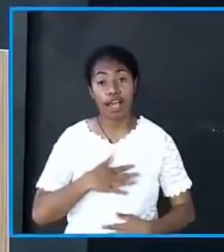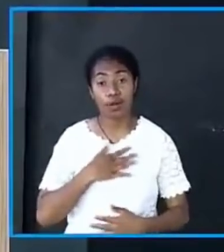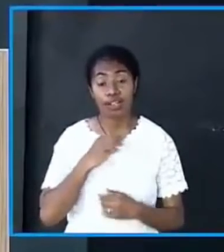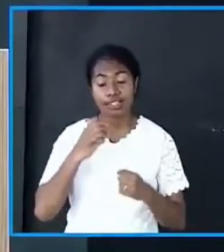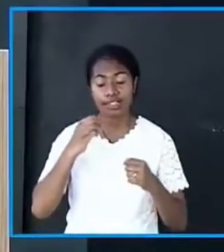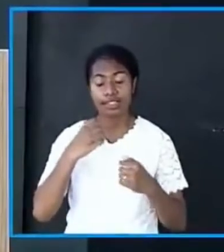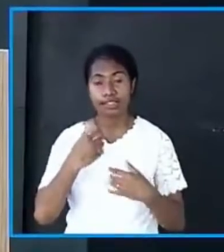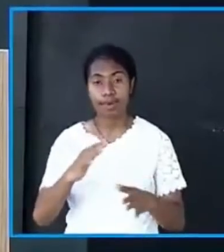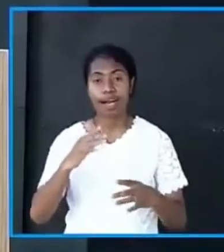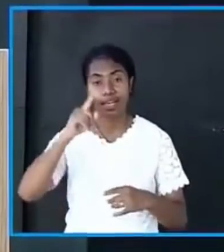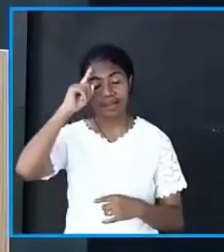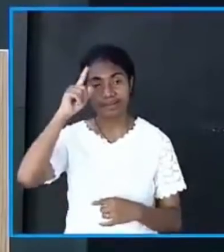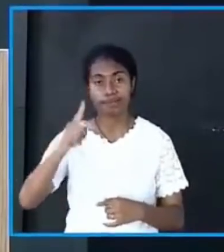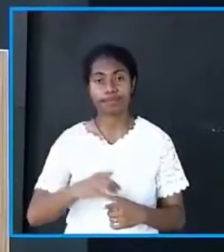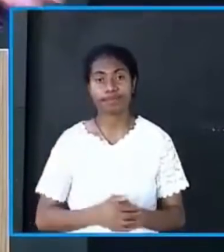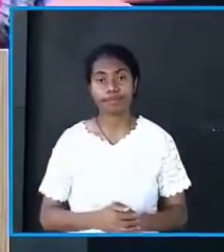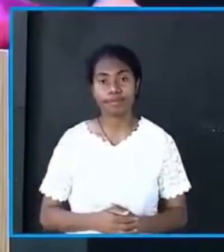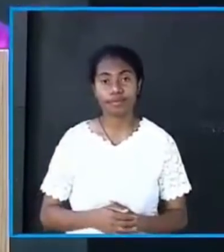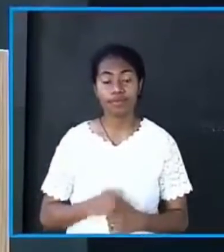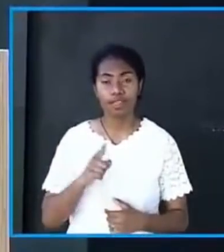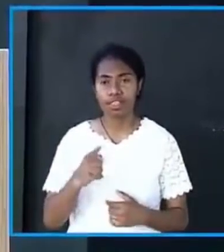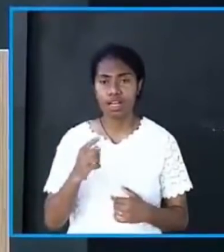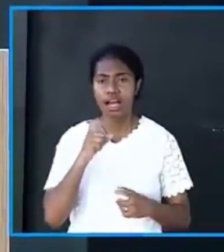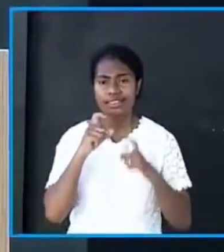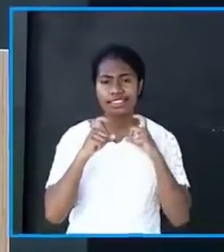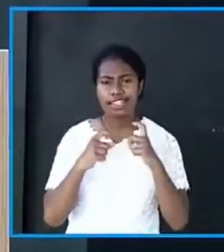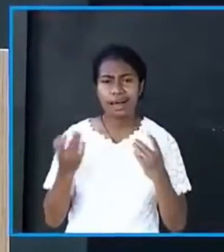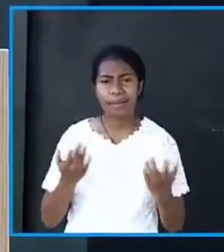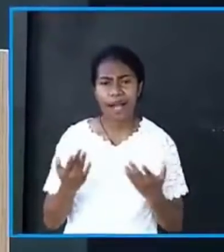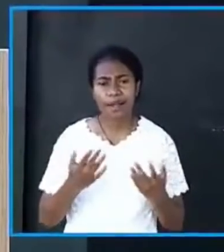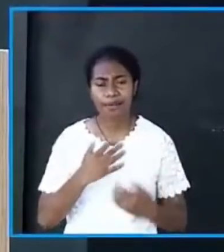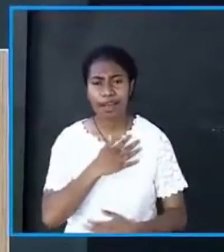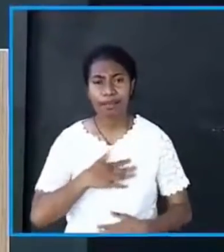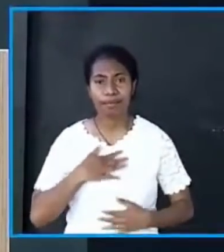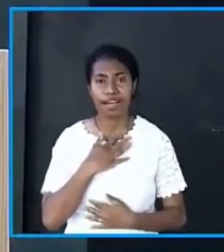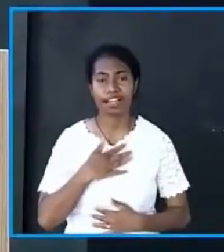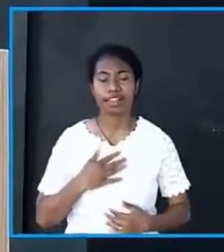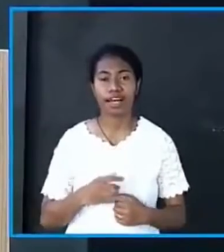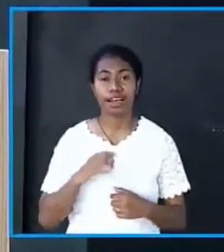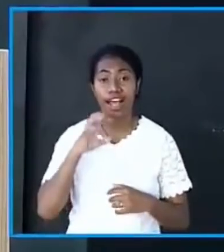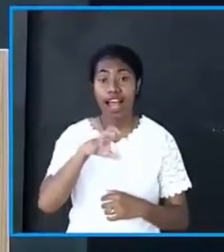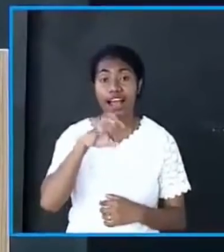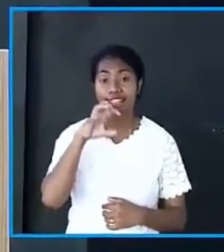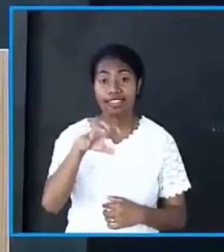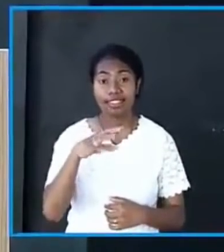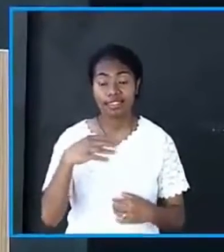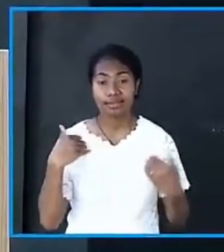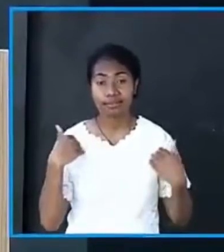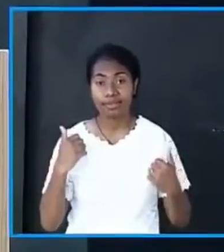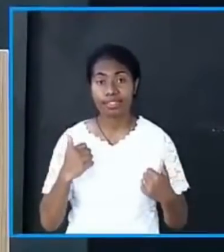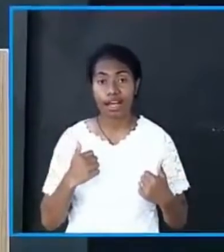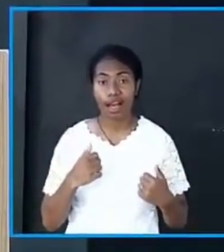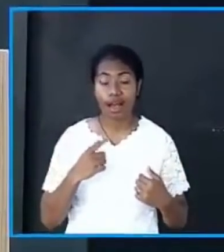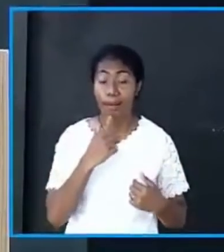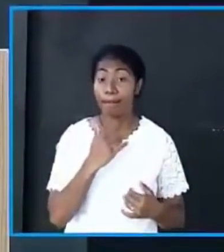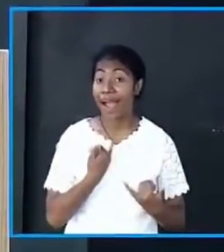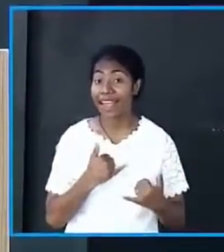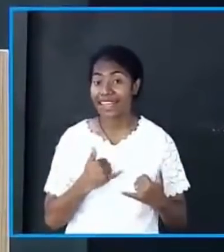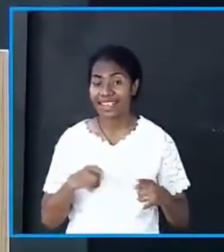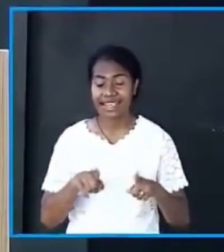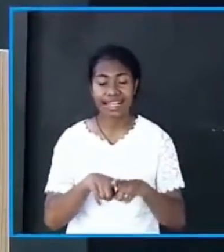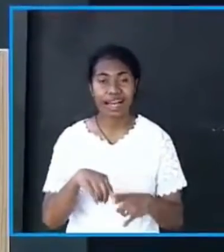dia bercerita tentang bagaimana hubungan binatang anjing misalnya dengan manusia